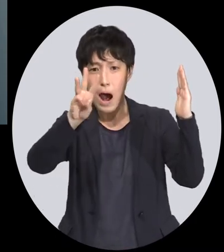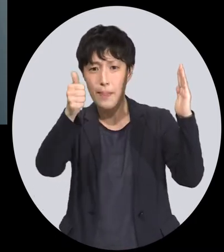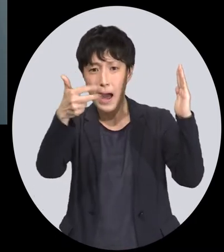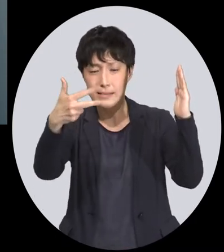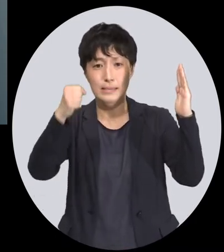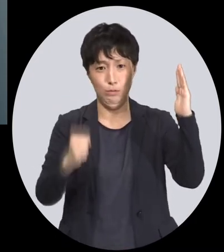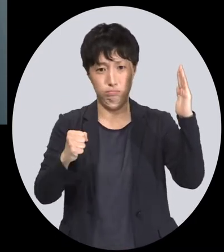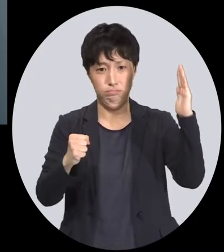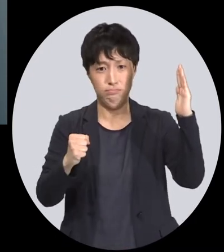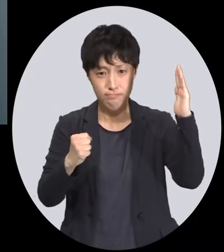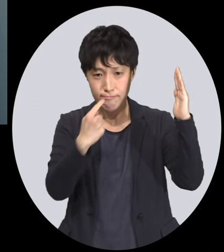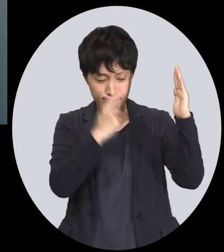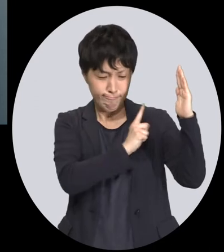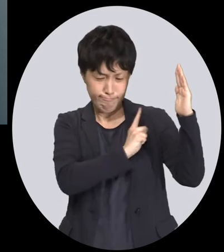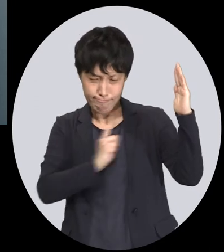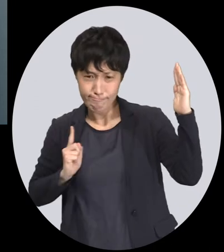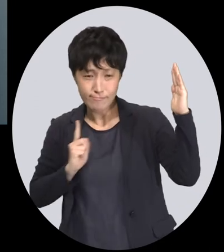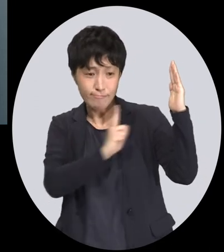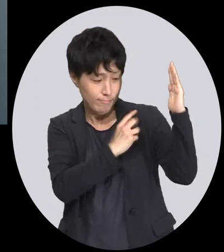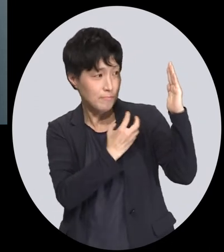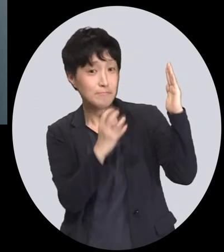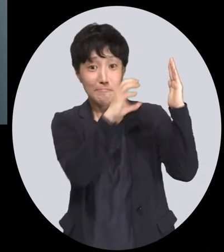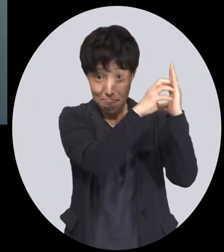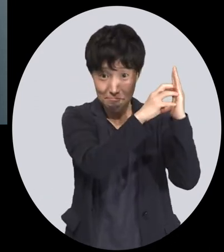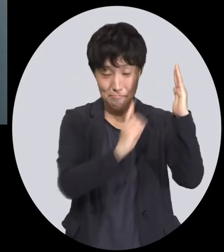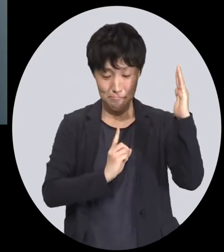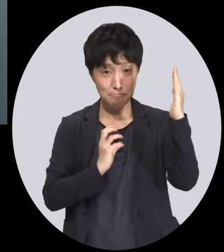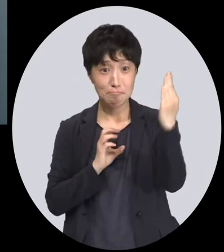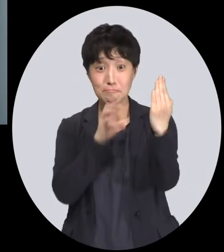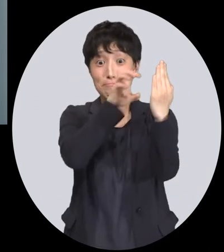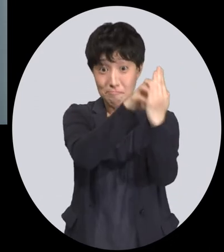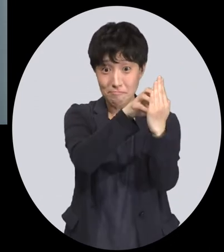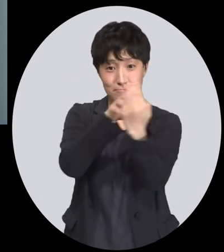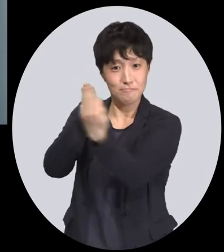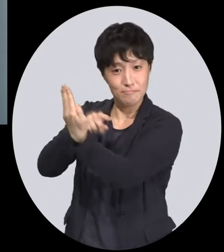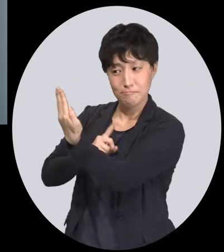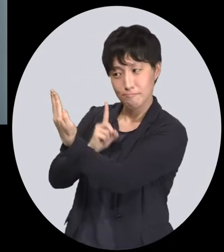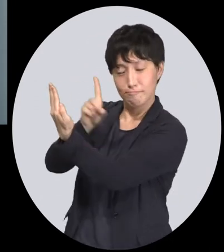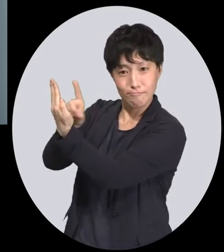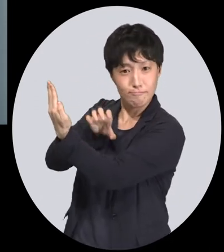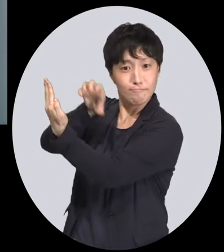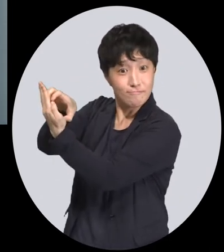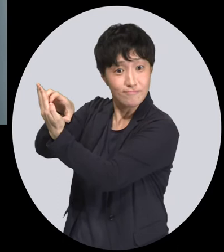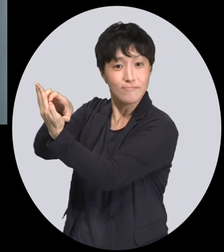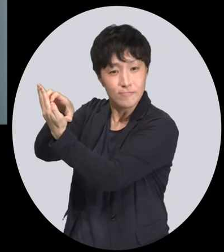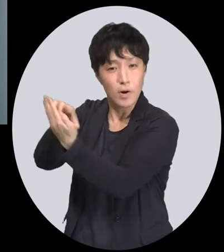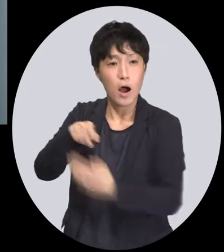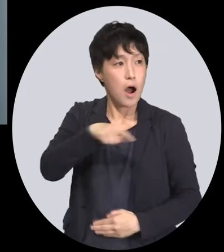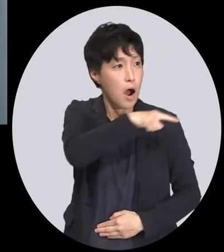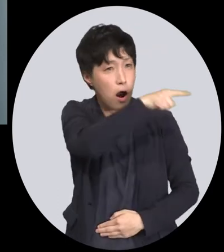と1人の人間の中にいろんなキャラクターいろんな私がいるなぁということを